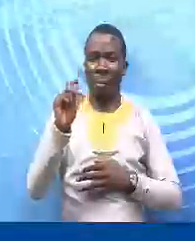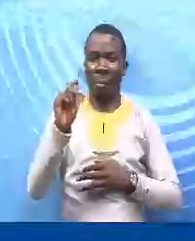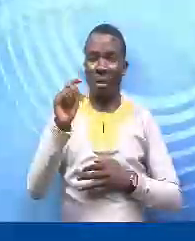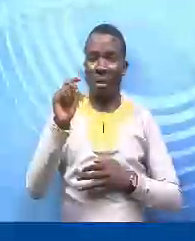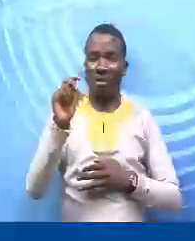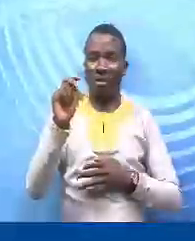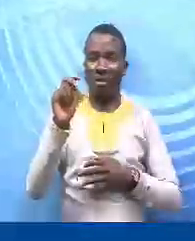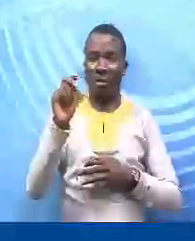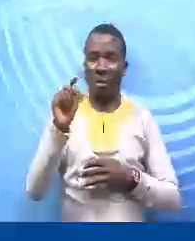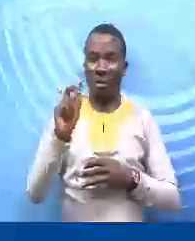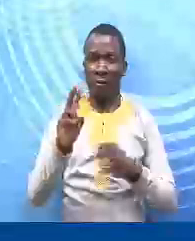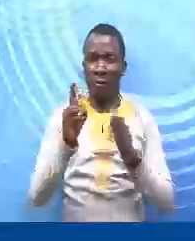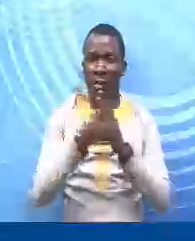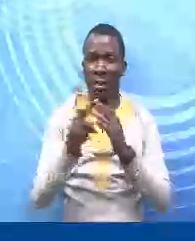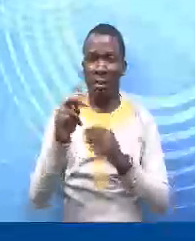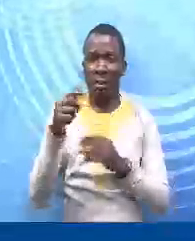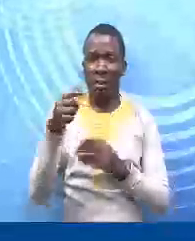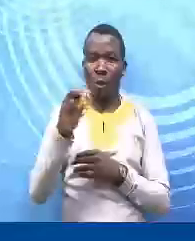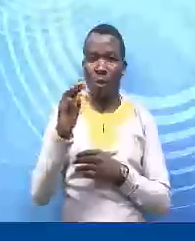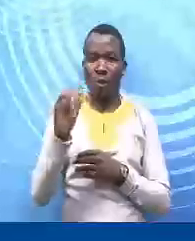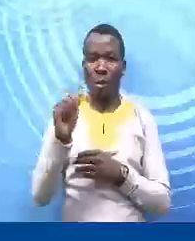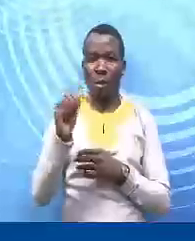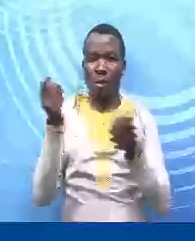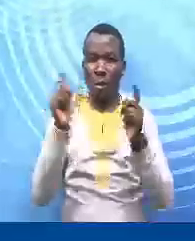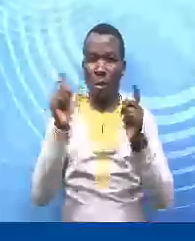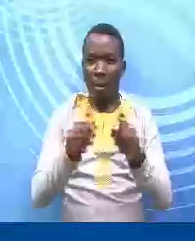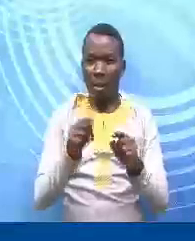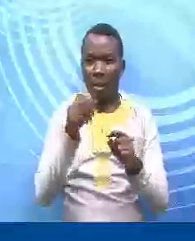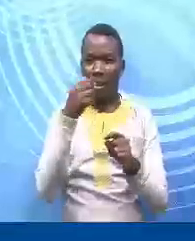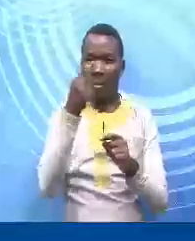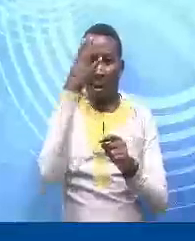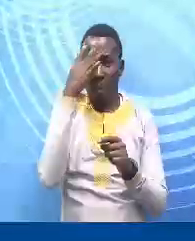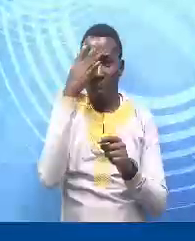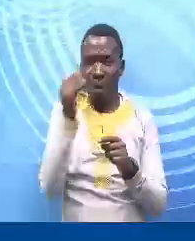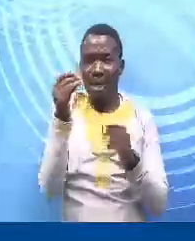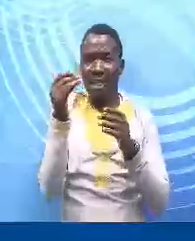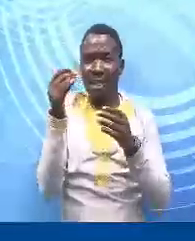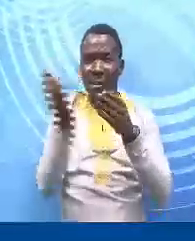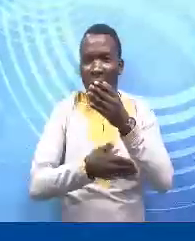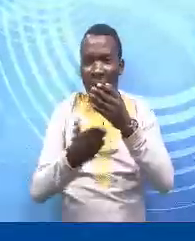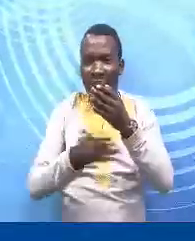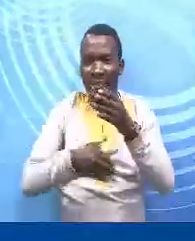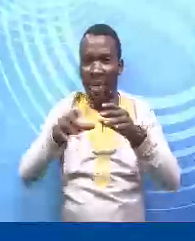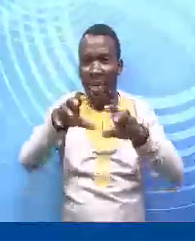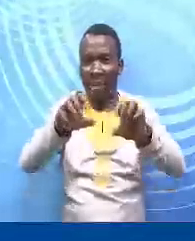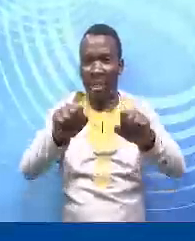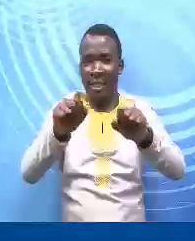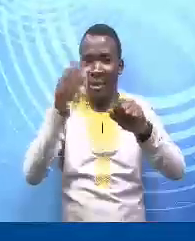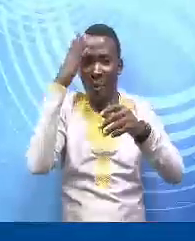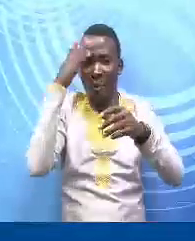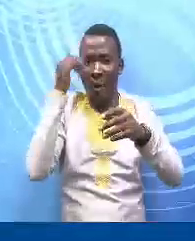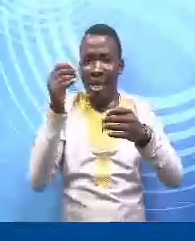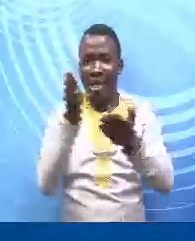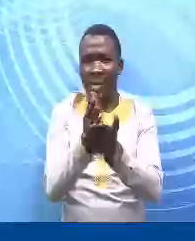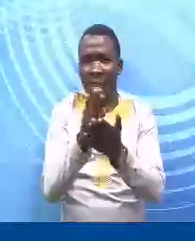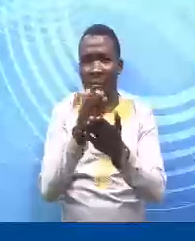nti kuki ubwatsi mwagiye mu by'inyumba cyane mugatema n'ubwatsi butarakomera none iriya myumbati mwatemye mukayirandura